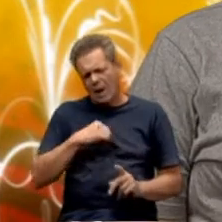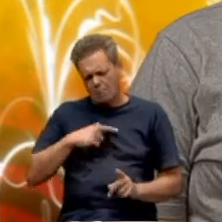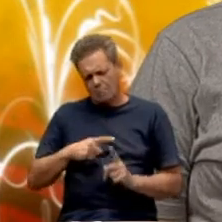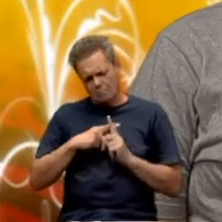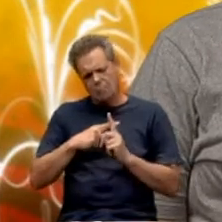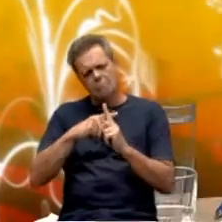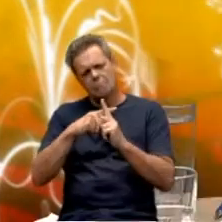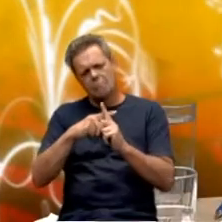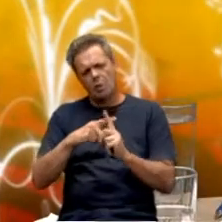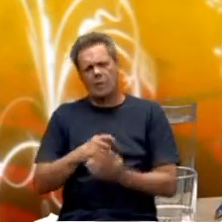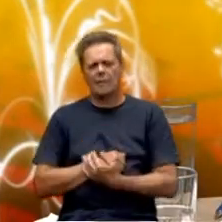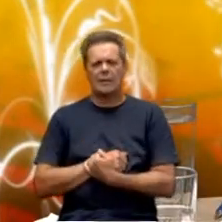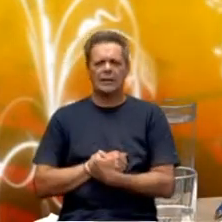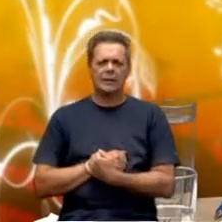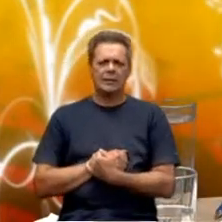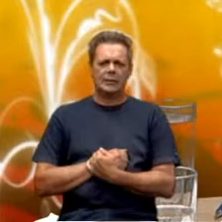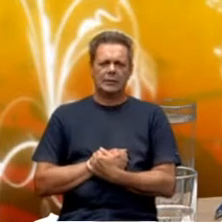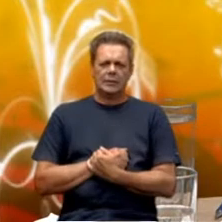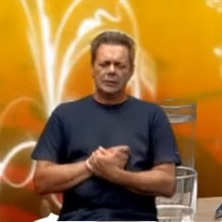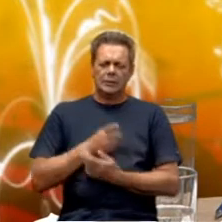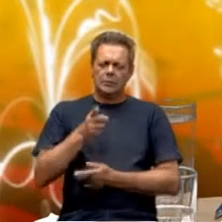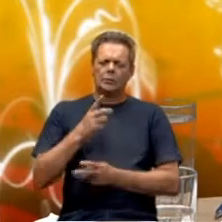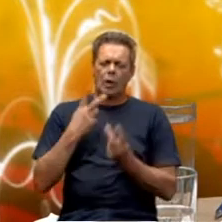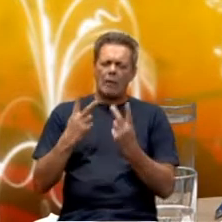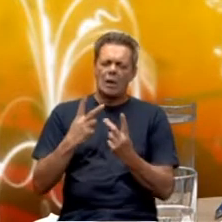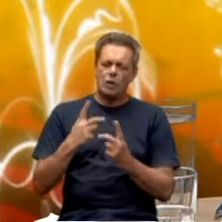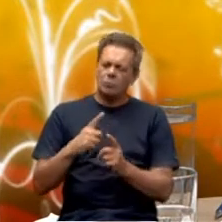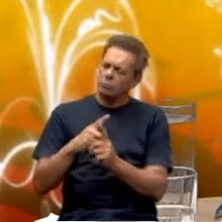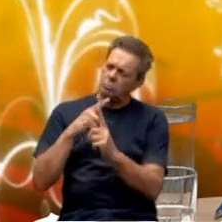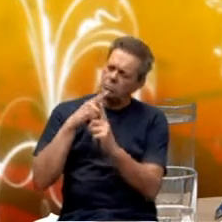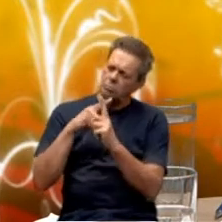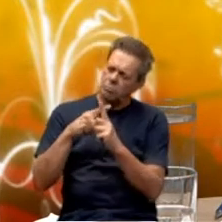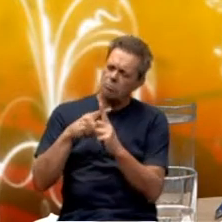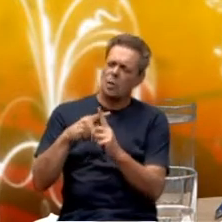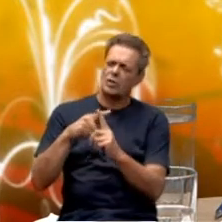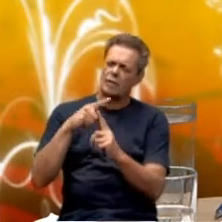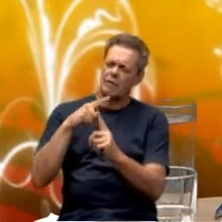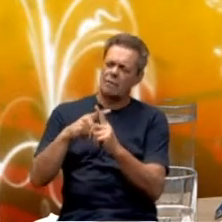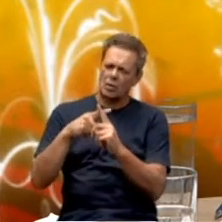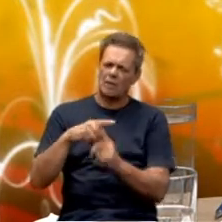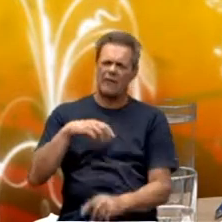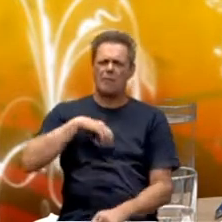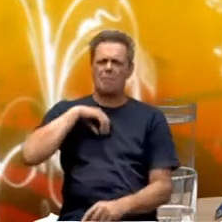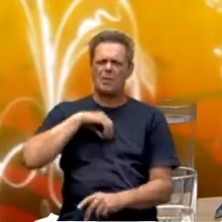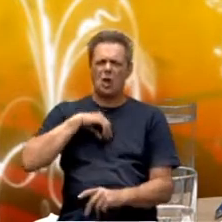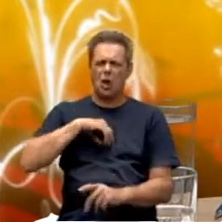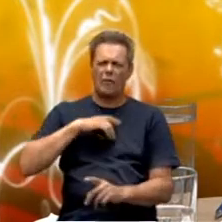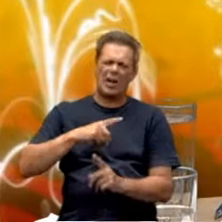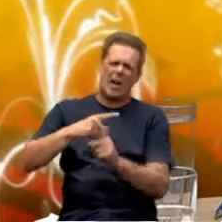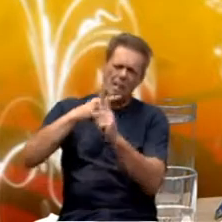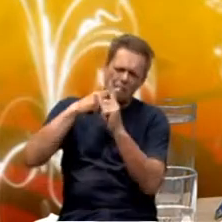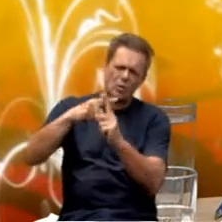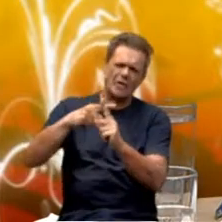Dobro. Recite. Pozitivan. Da. Znate, ta riječ se često puta u alternativnim psihologijama ponavlja, misli pozitivno.